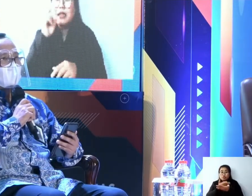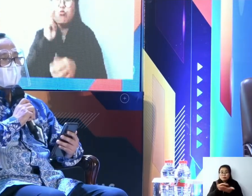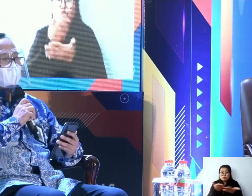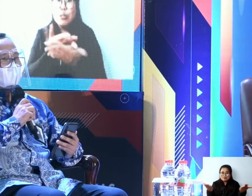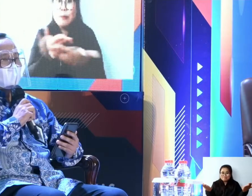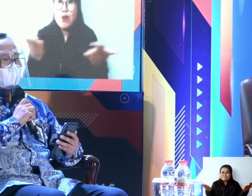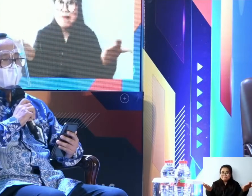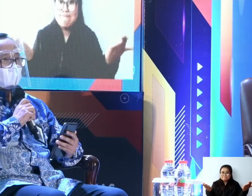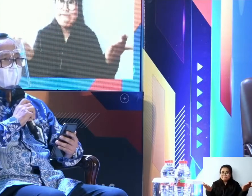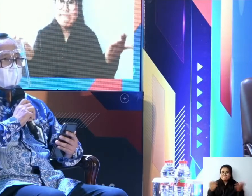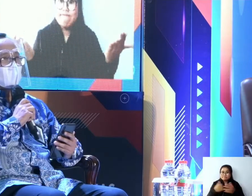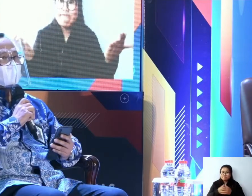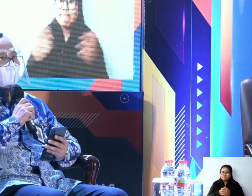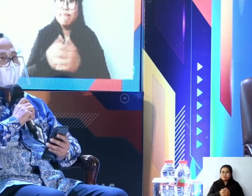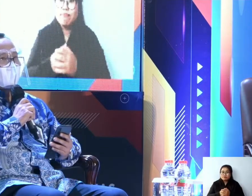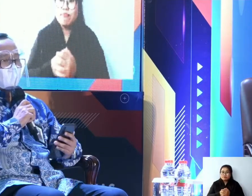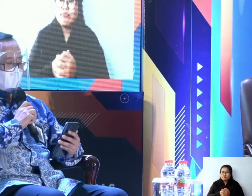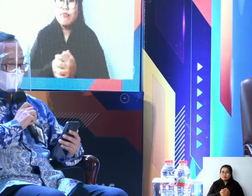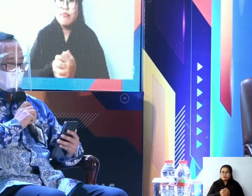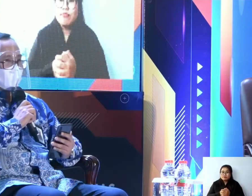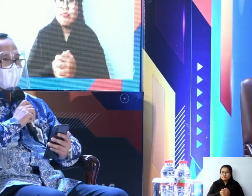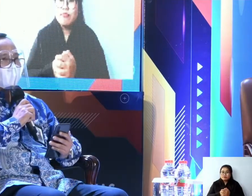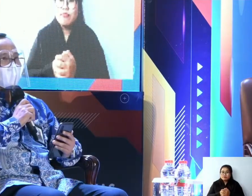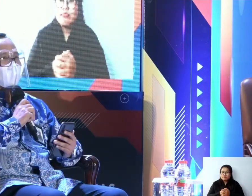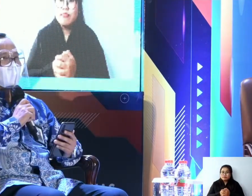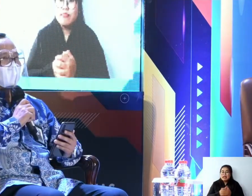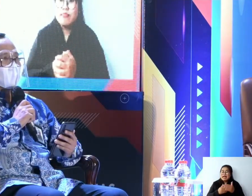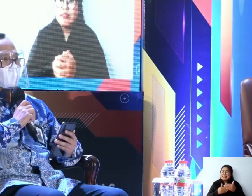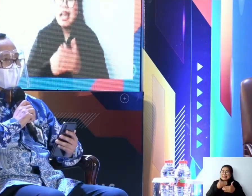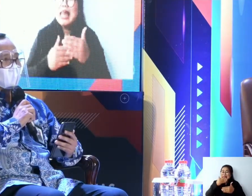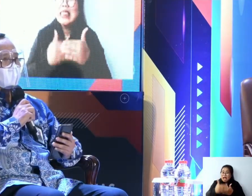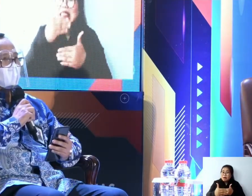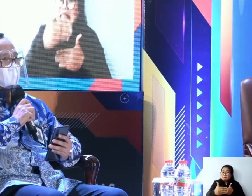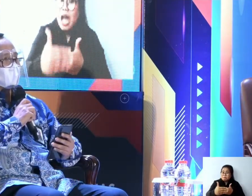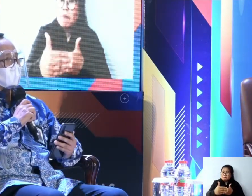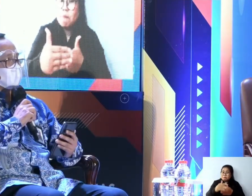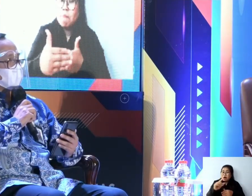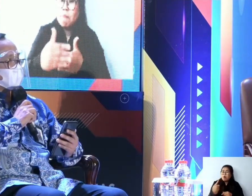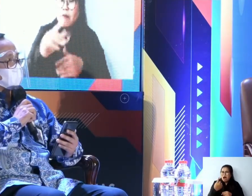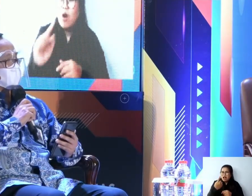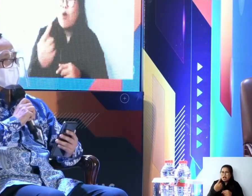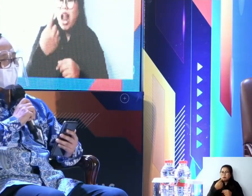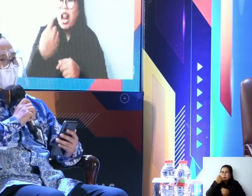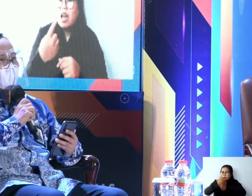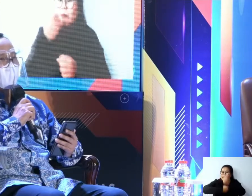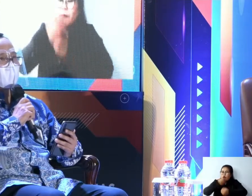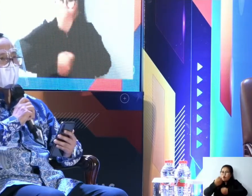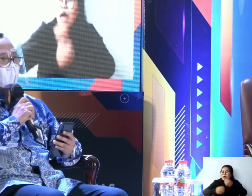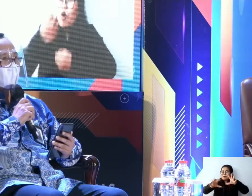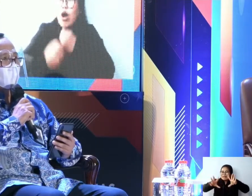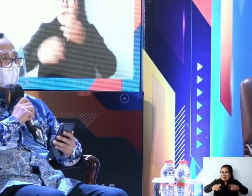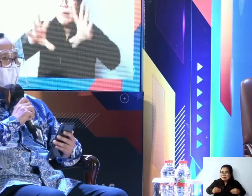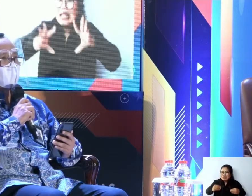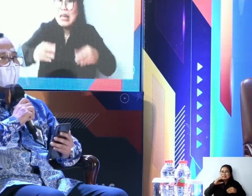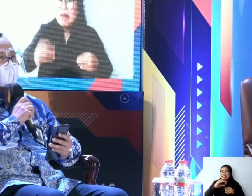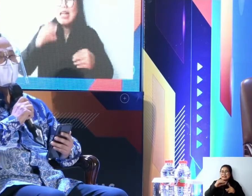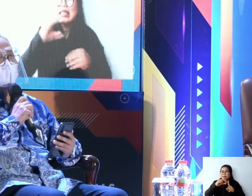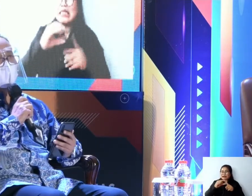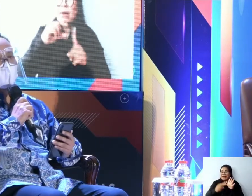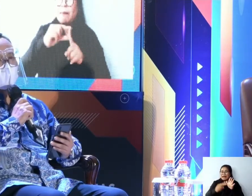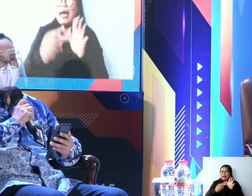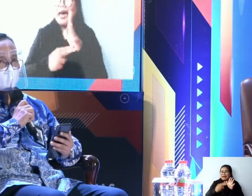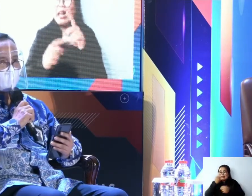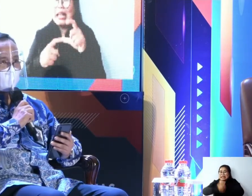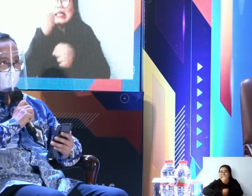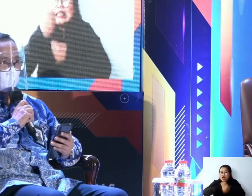the Sheep Hai Tahap awal dalam melakukan penerimaan CPNS tentu saja dilakukan perlu dilakukan dengan